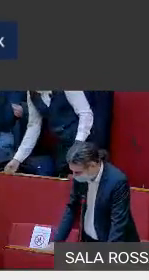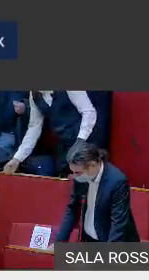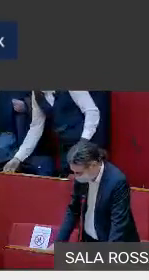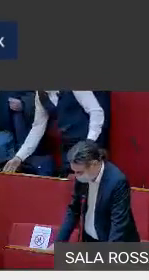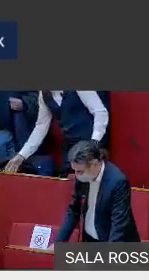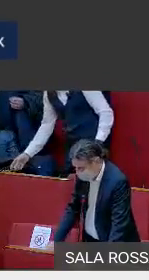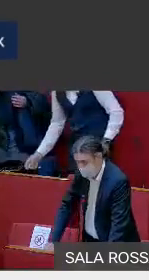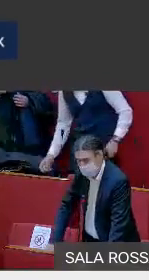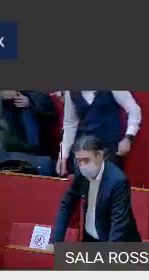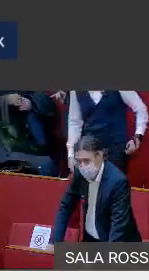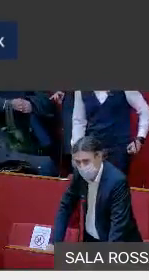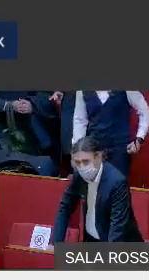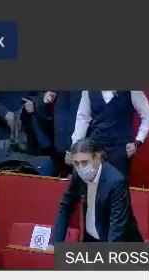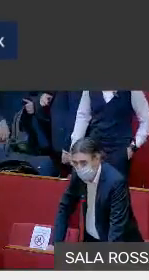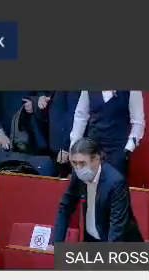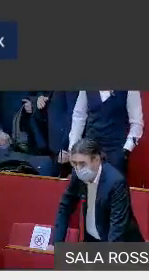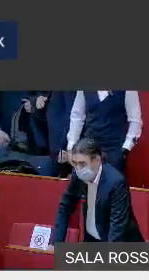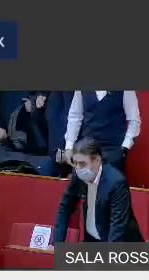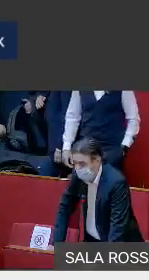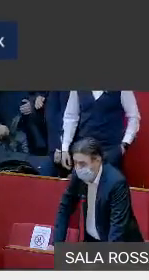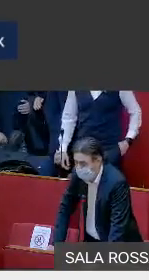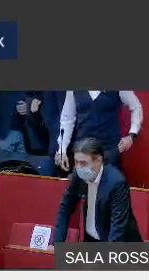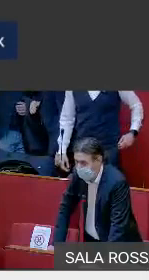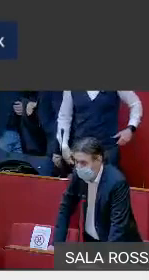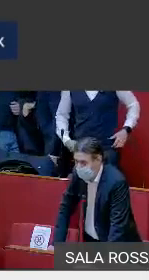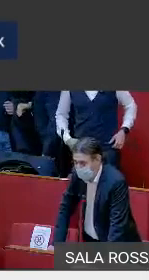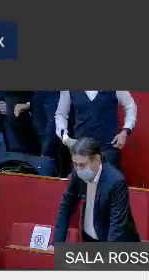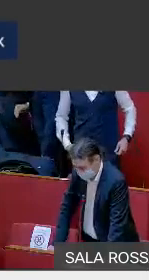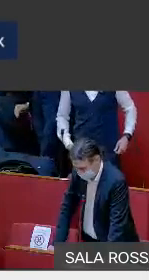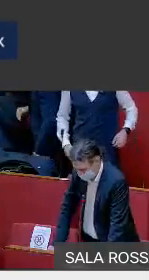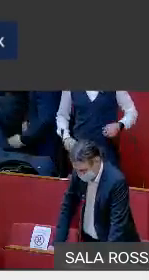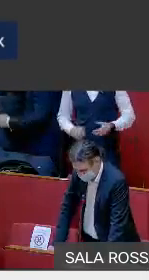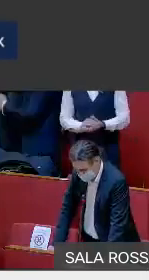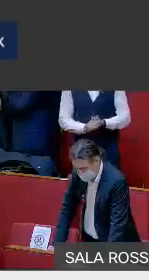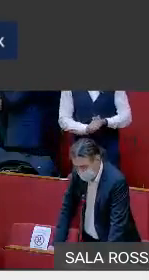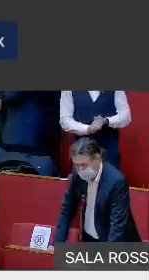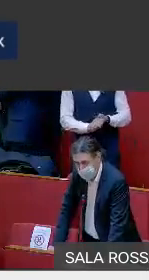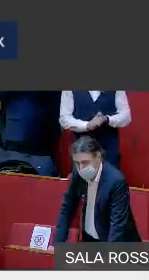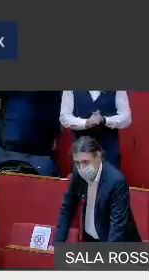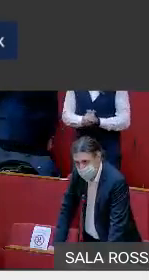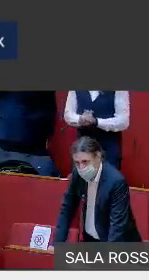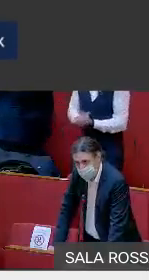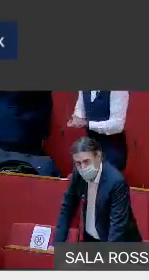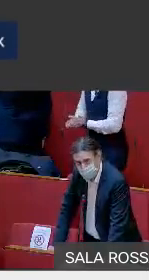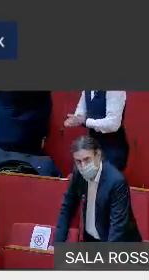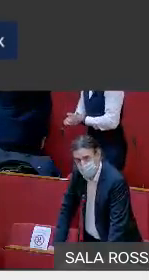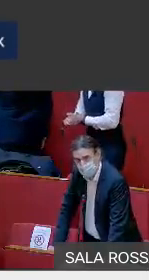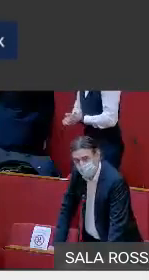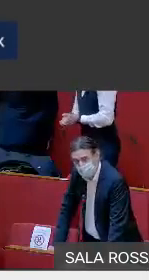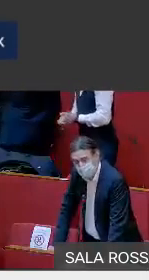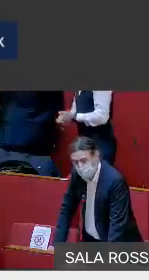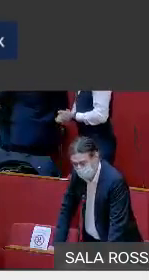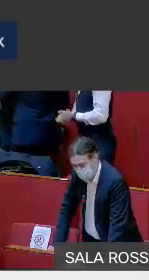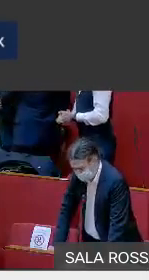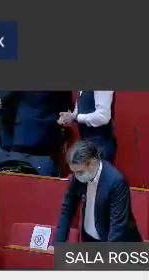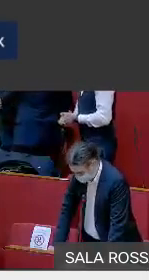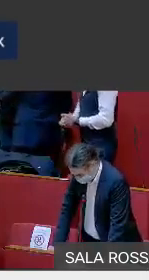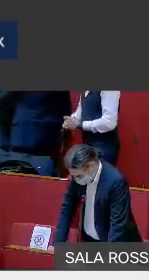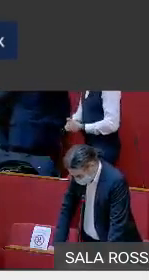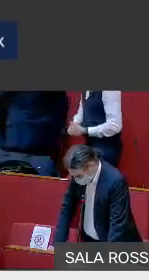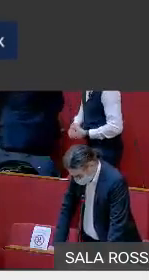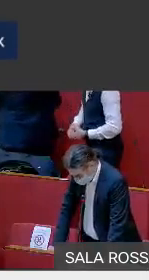ma nessun progetto nessuna visione generale era stata esposta dopo aver